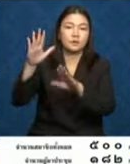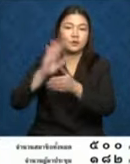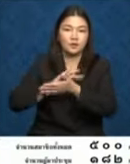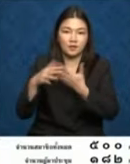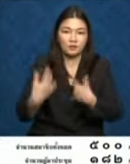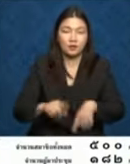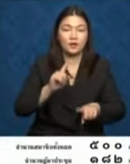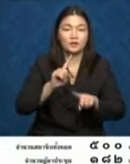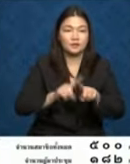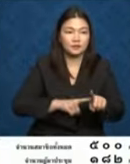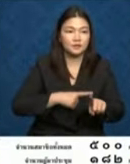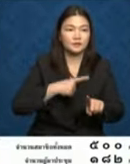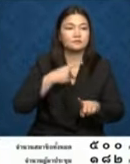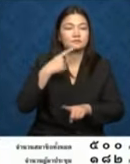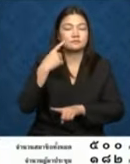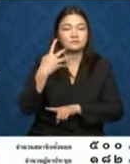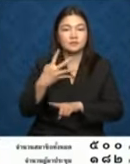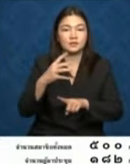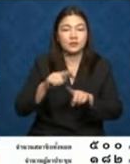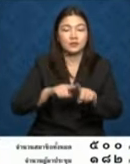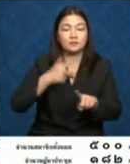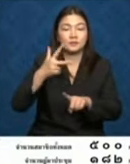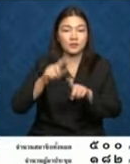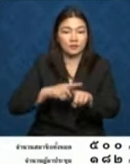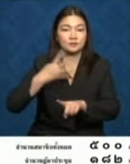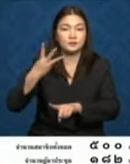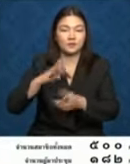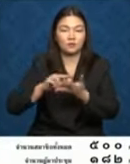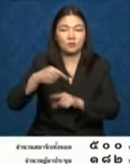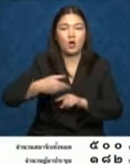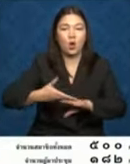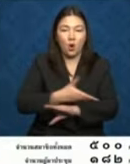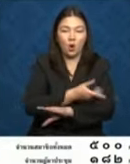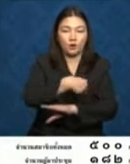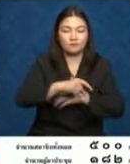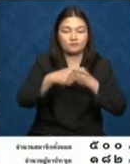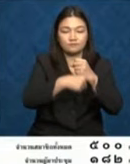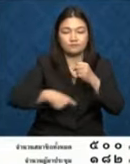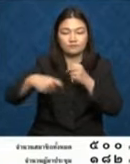มษานี้นะครับราคาดีแน่นอนครับขอให้เกี่ยวให้คุณภาพดียังไงก็